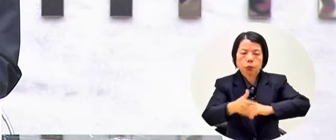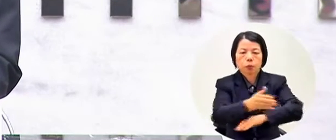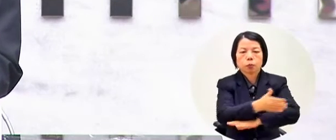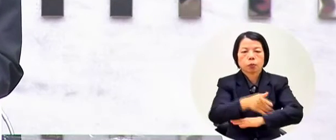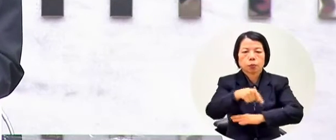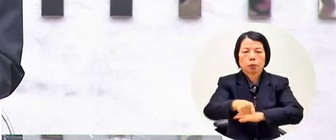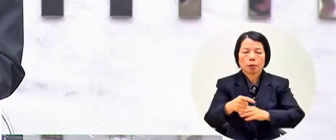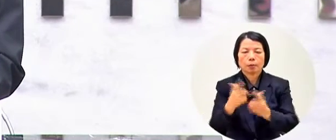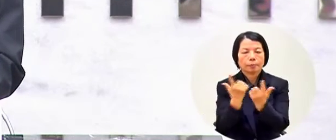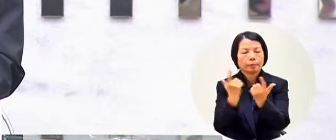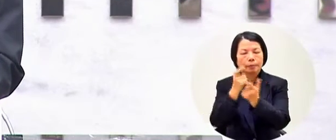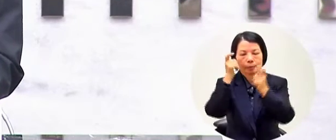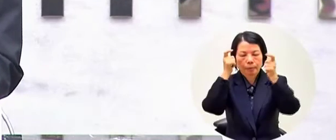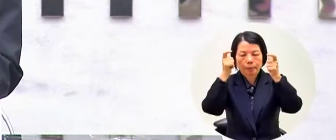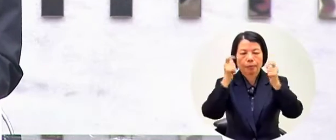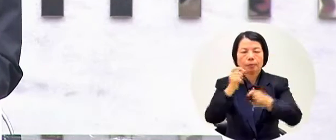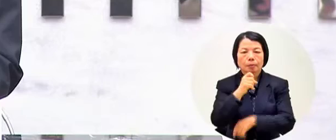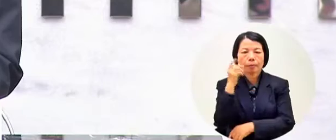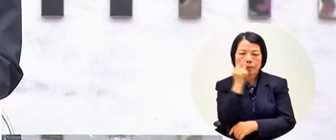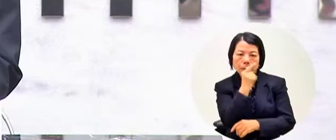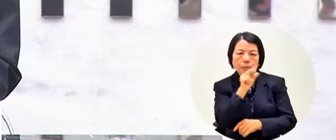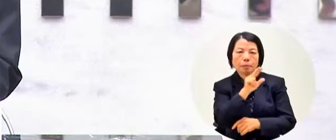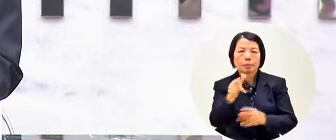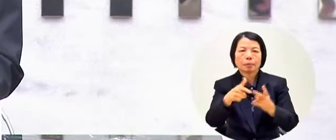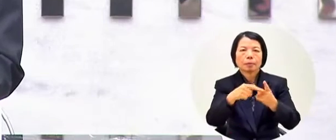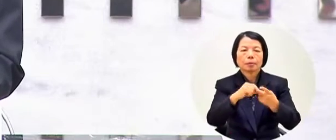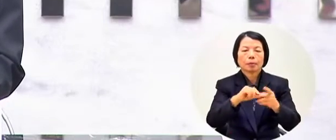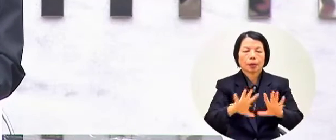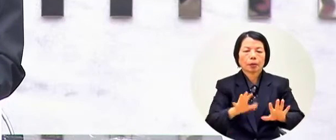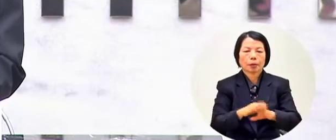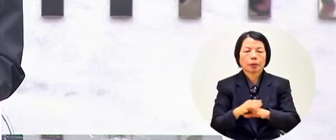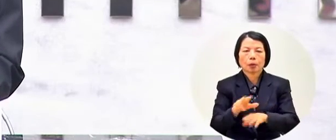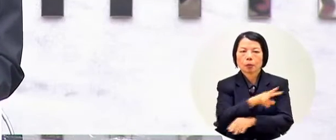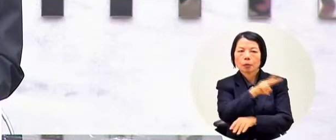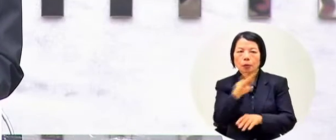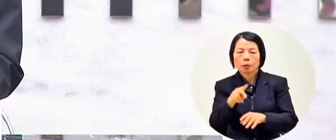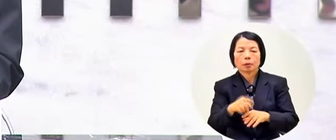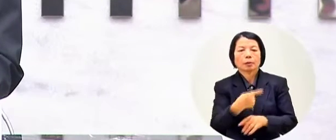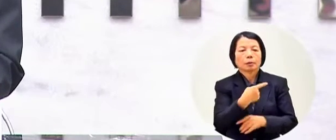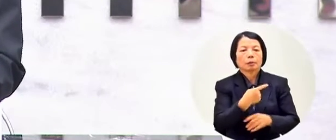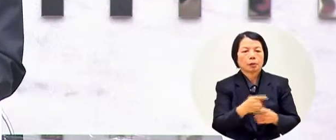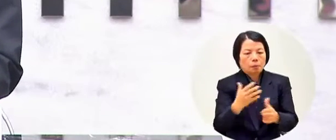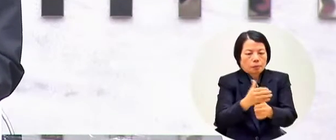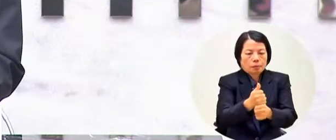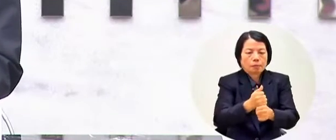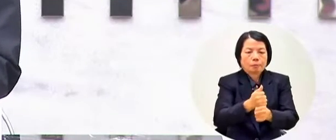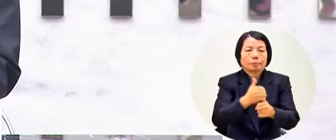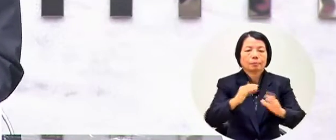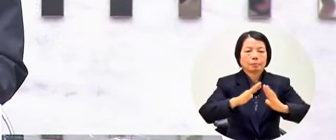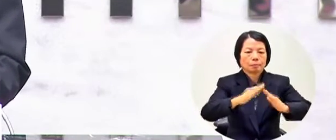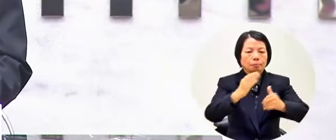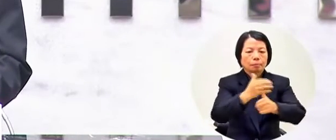雄特色地景与东高雄三城风光的一心三线旅游行程，